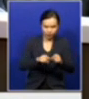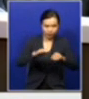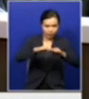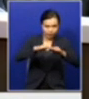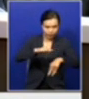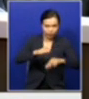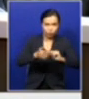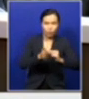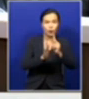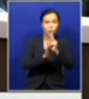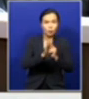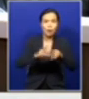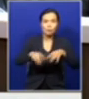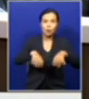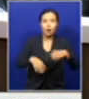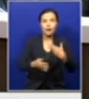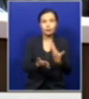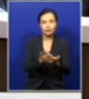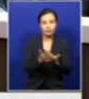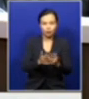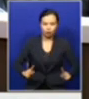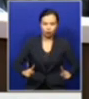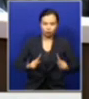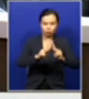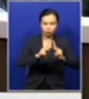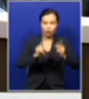ตามกฎหมายวินัยการเงินการคลังของรัฐ